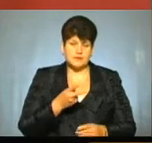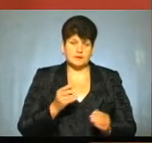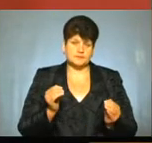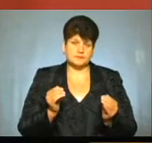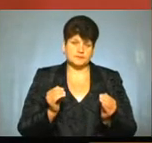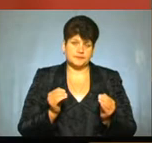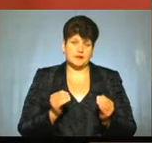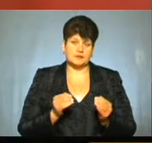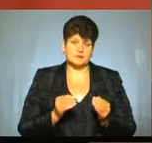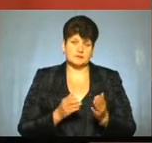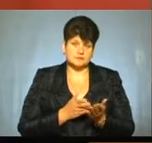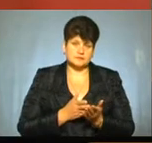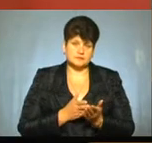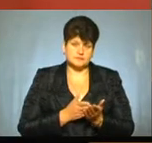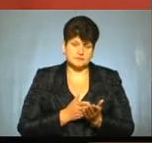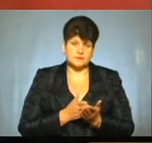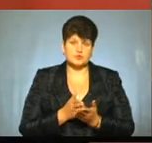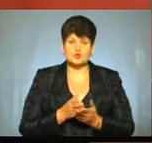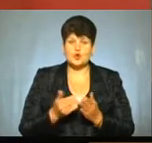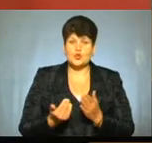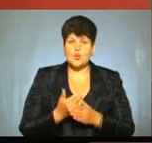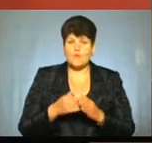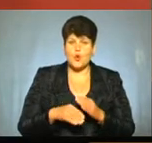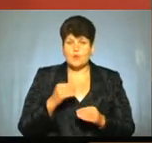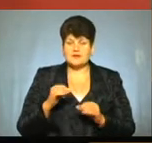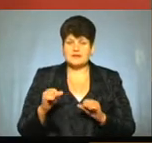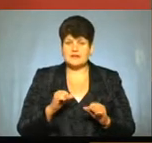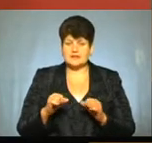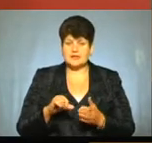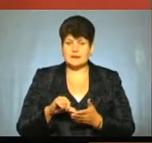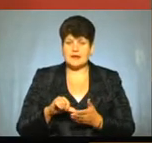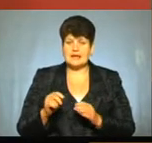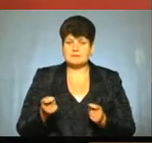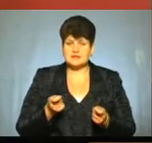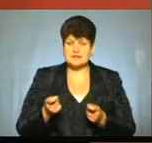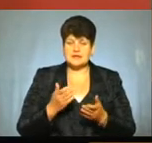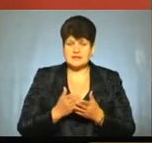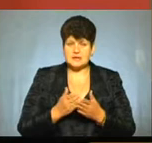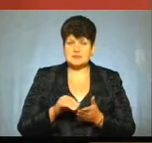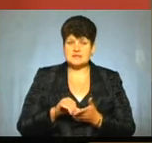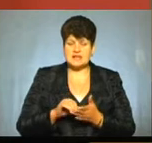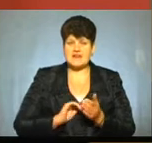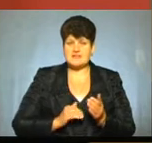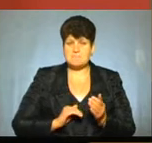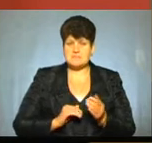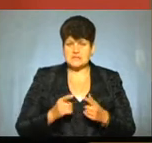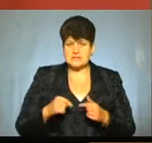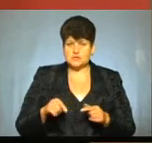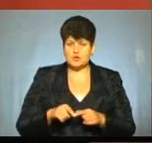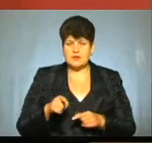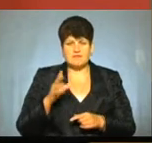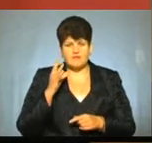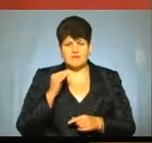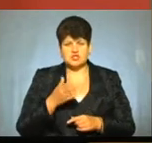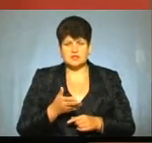Бачимо таку невелику тенденцію, що керівники, новообрані керівники адміністрації є представниками бізнес-кола, в тому числі Ігор Сополь.